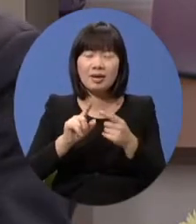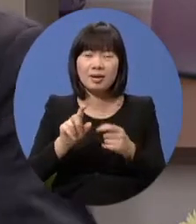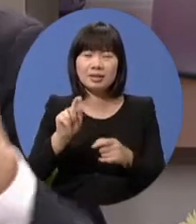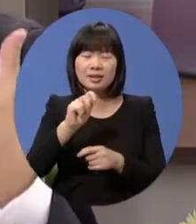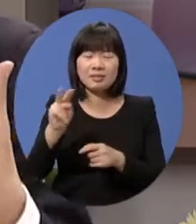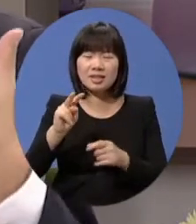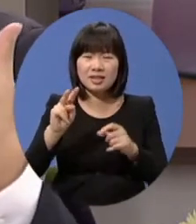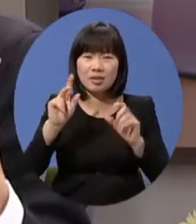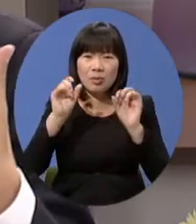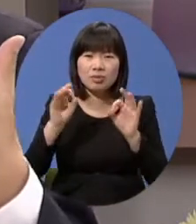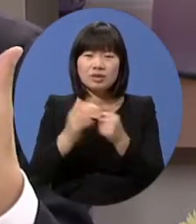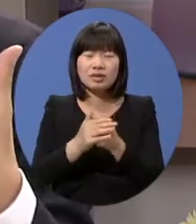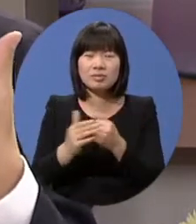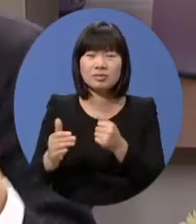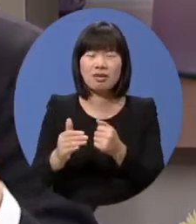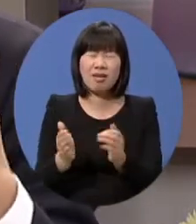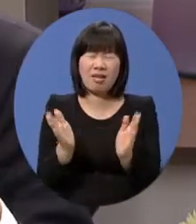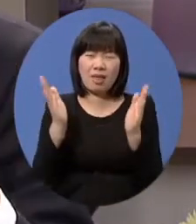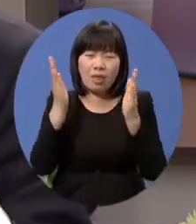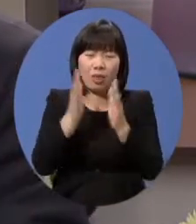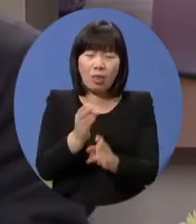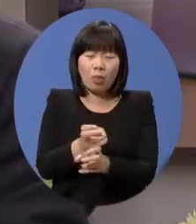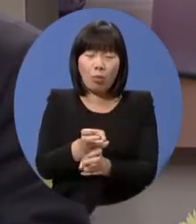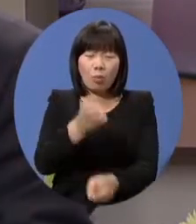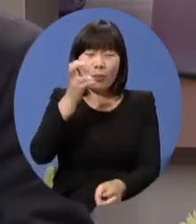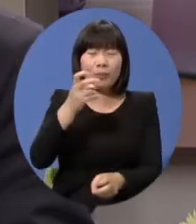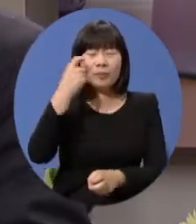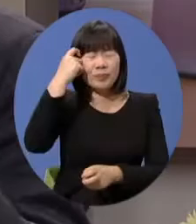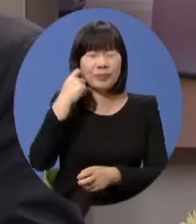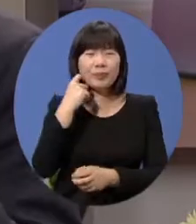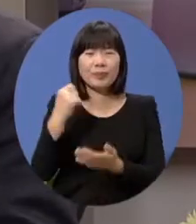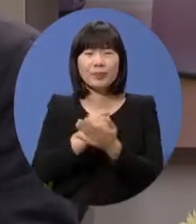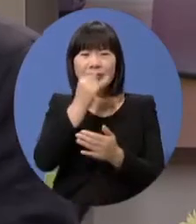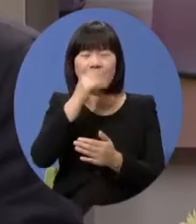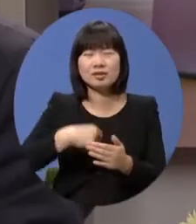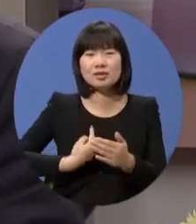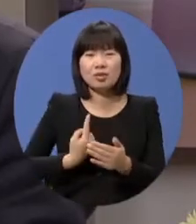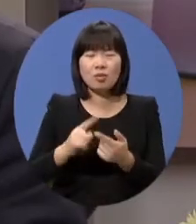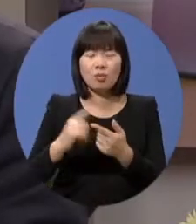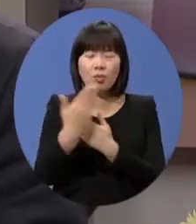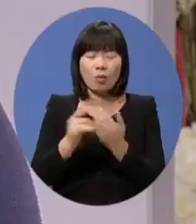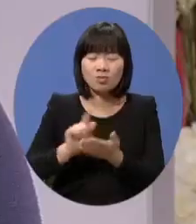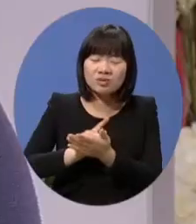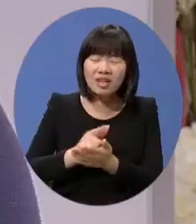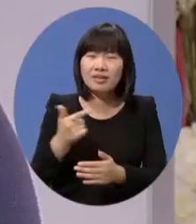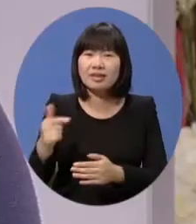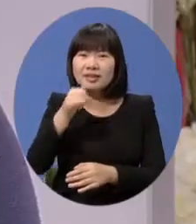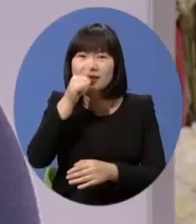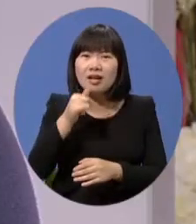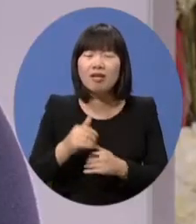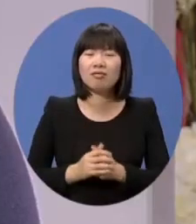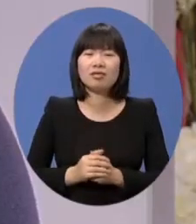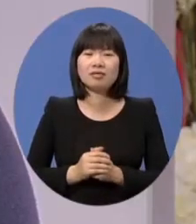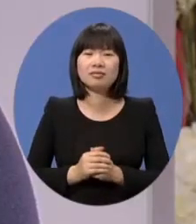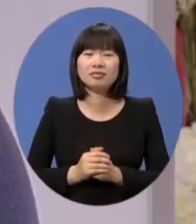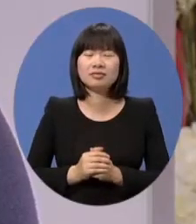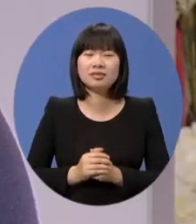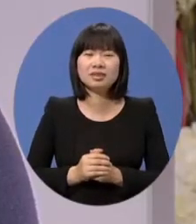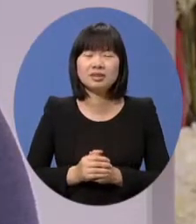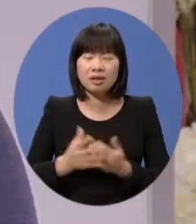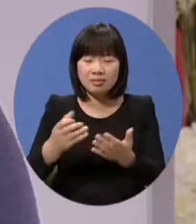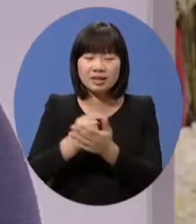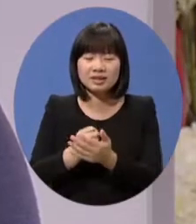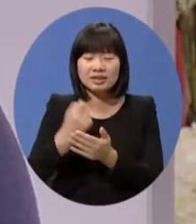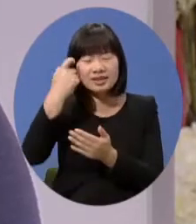때문에 날씬한 거에 대한 어떤 맞아. 이미지를 갖고 있습니다. 그런데 자기 스스로 안 먹는 애가 많아요. 그때 이런 애들은 바디 이미지에 대한